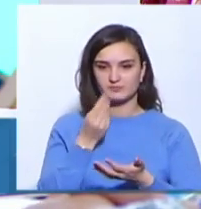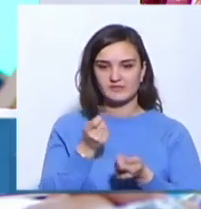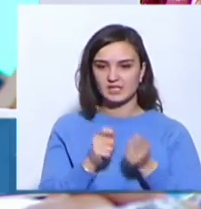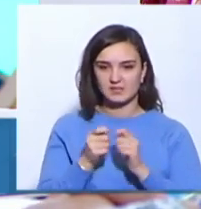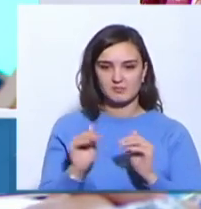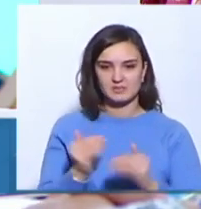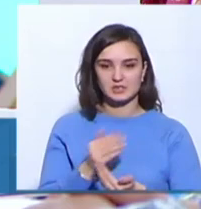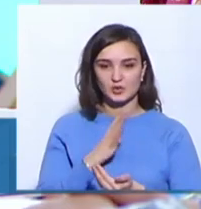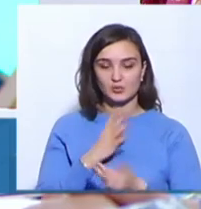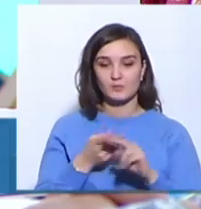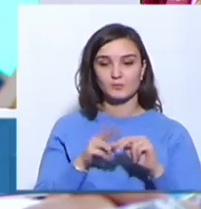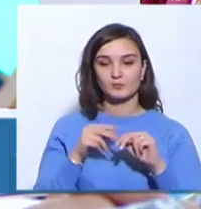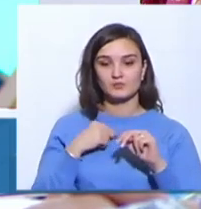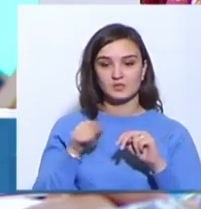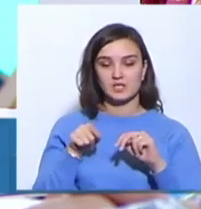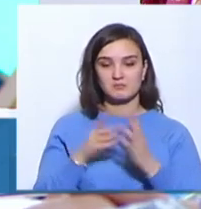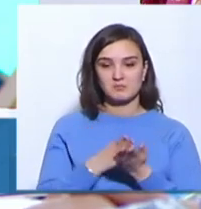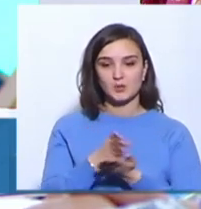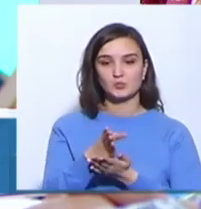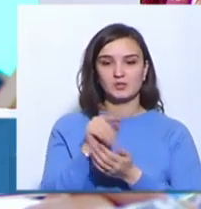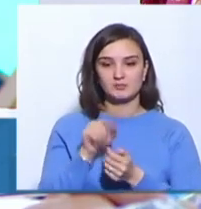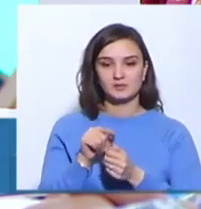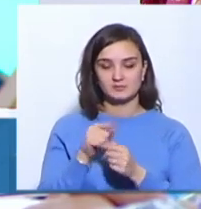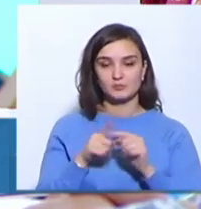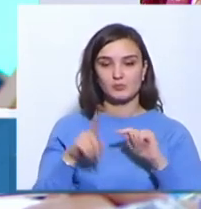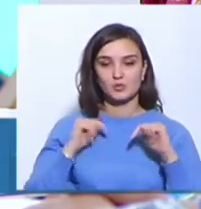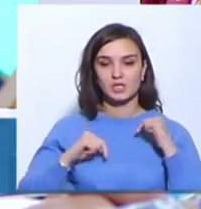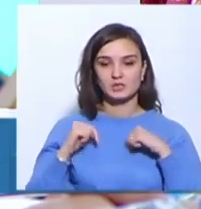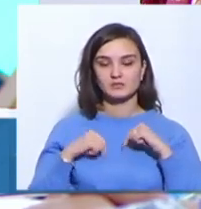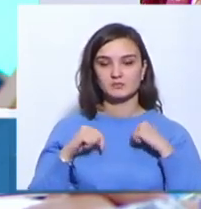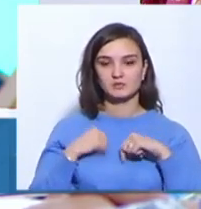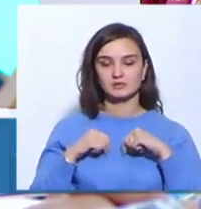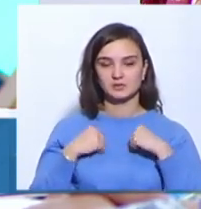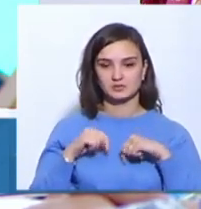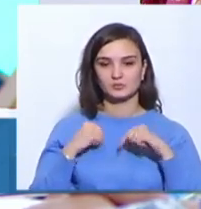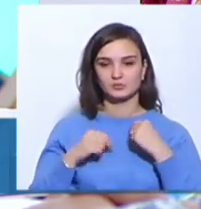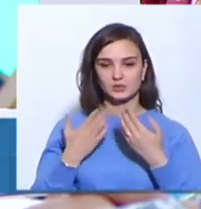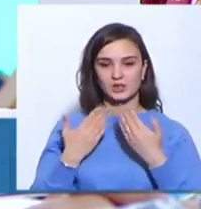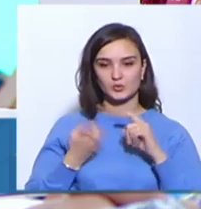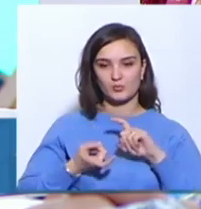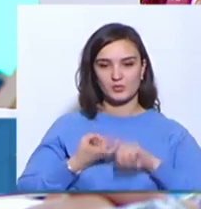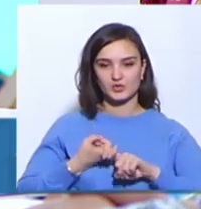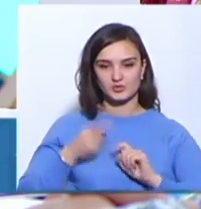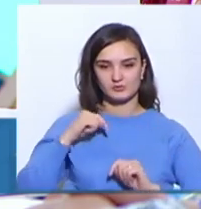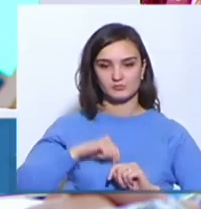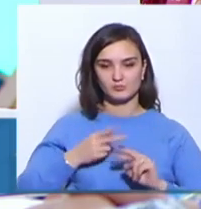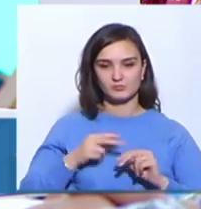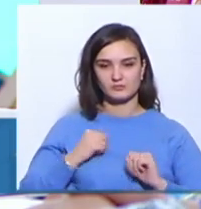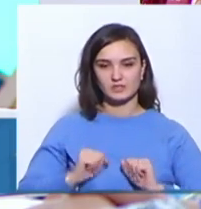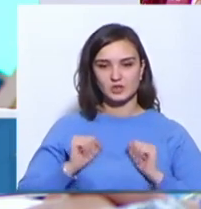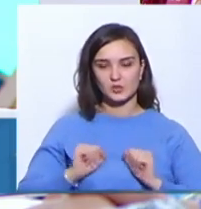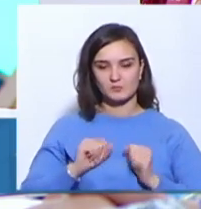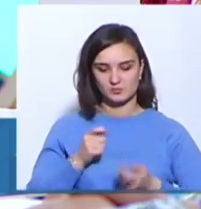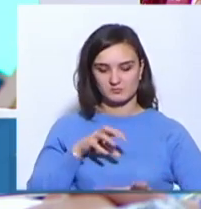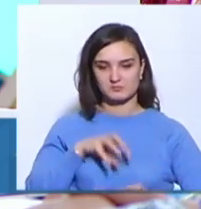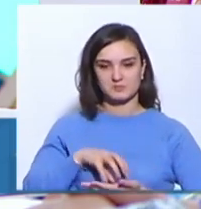ჩვენ თამაშობთ სწორედ ამ მიმართულებით. თამაშობთ, იმიტომ რომ ორგანიზმს თან შევდივართ ურთიერთობაში და ჩვენ ვცდილობთ ავირჩიოთ